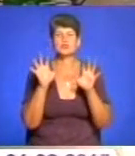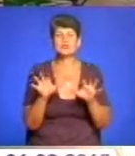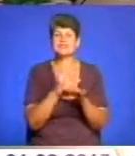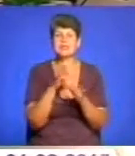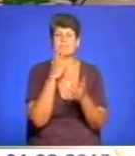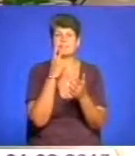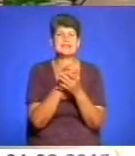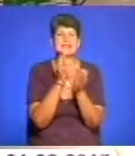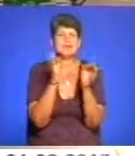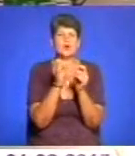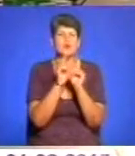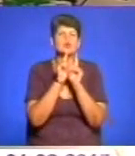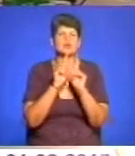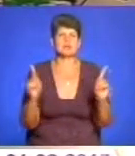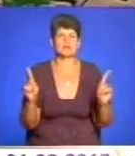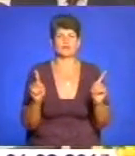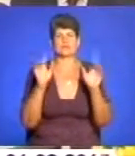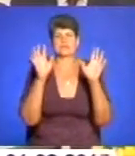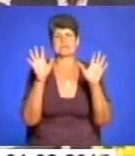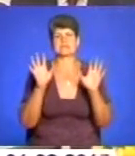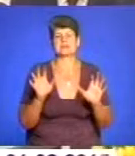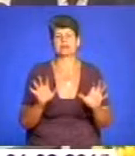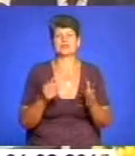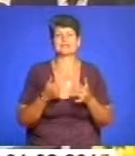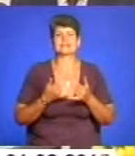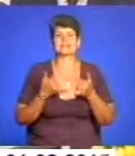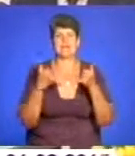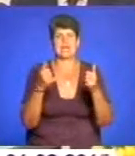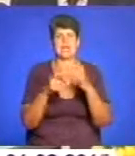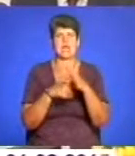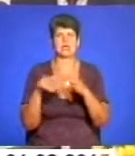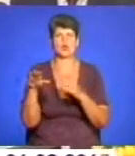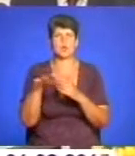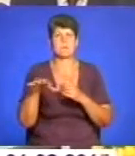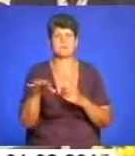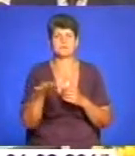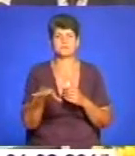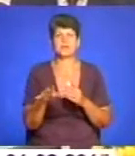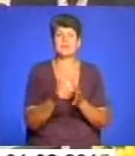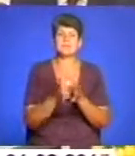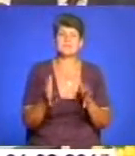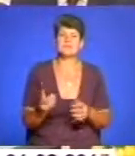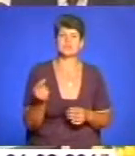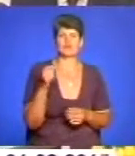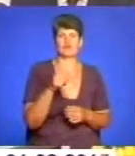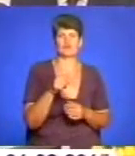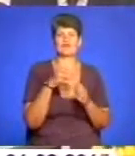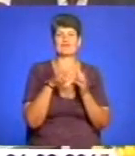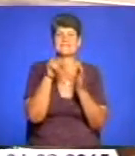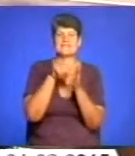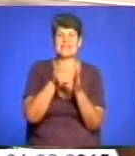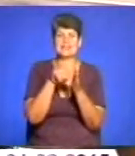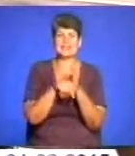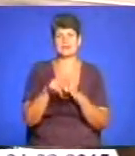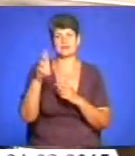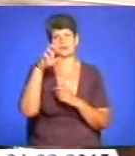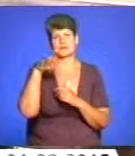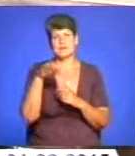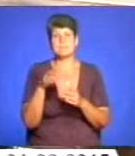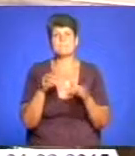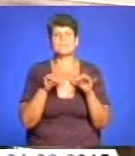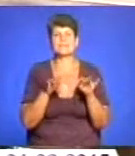ніякого особливого статусу для Донбасу, як це подають різні політсили. Більше того, всередині країни процес